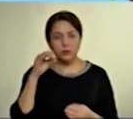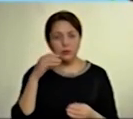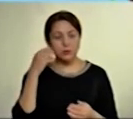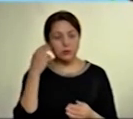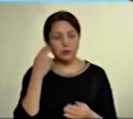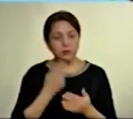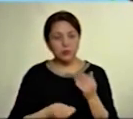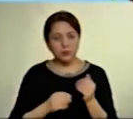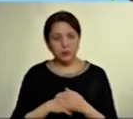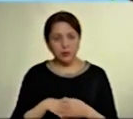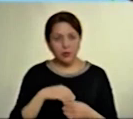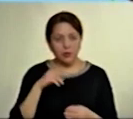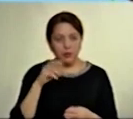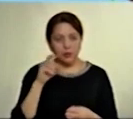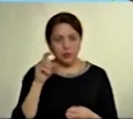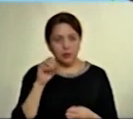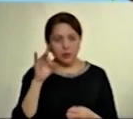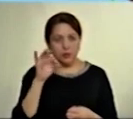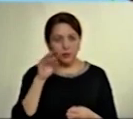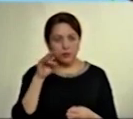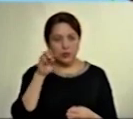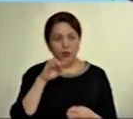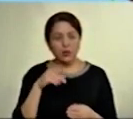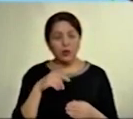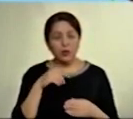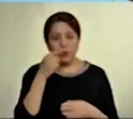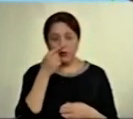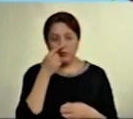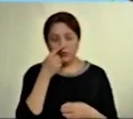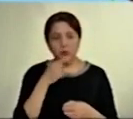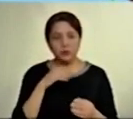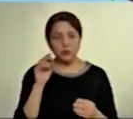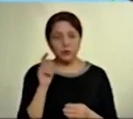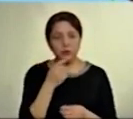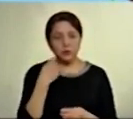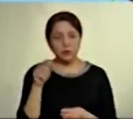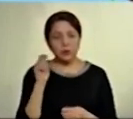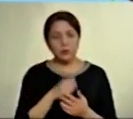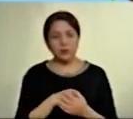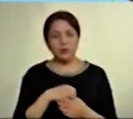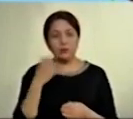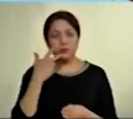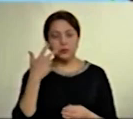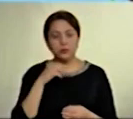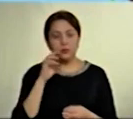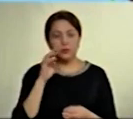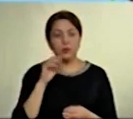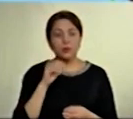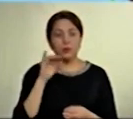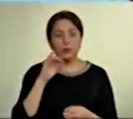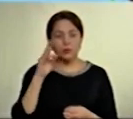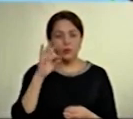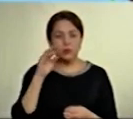Xironiya ostonasidagi jang, 3-chi Yunoniston Makedoniya tarkibida deb